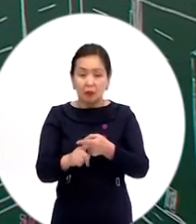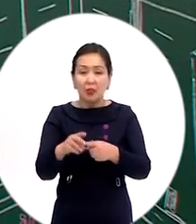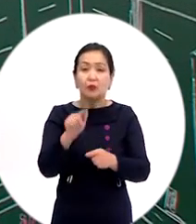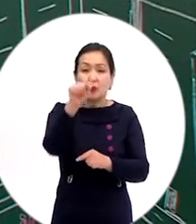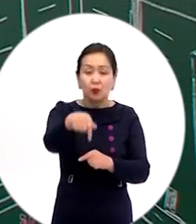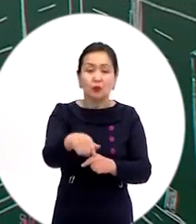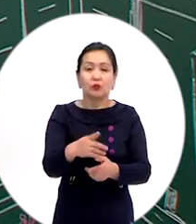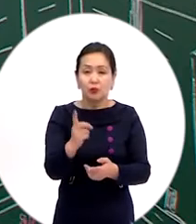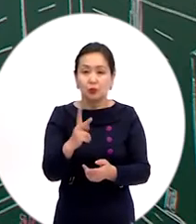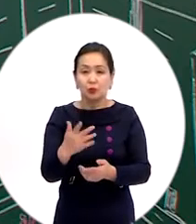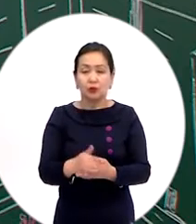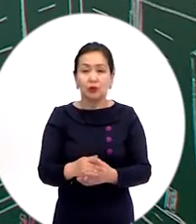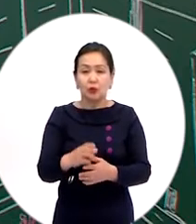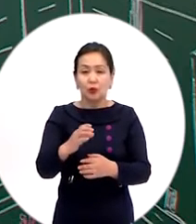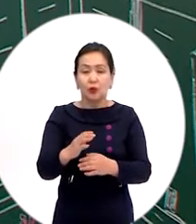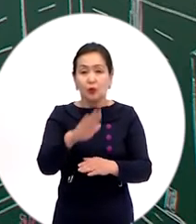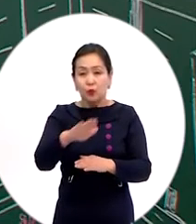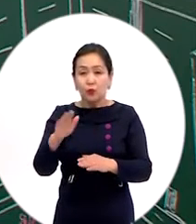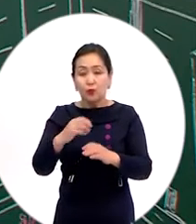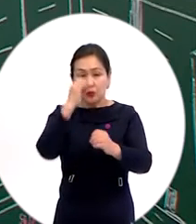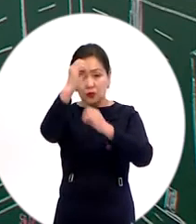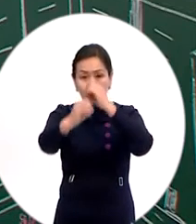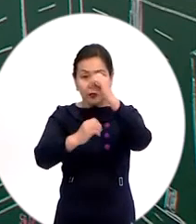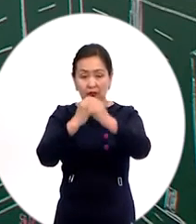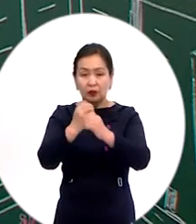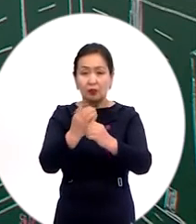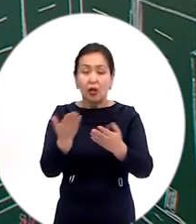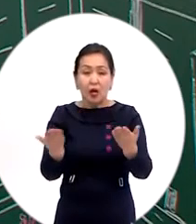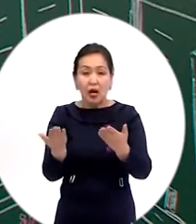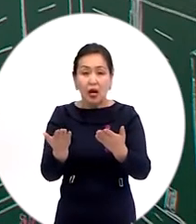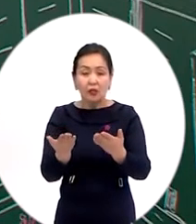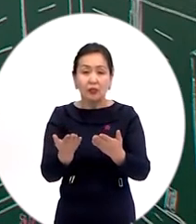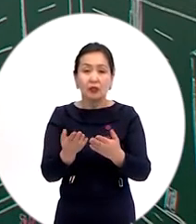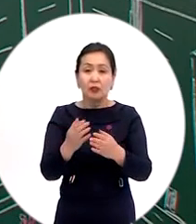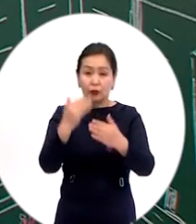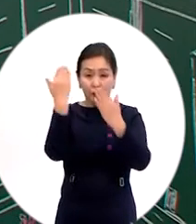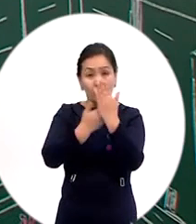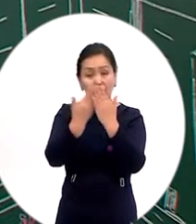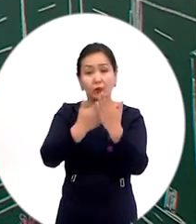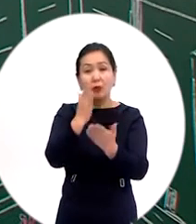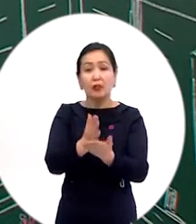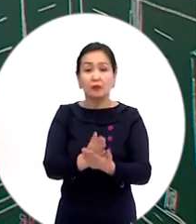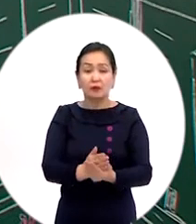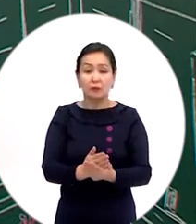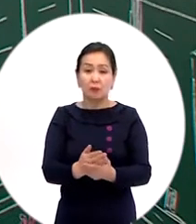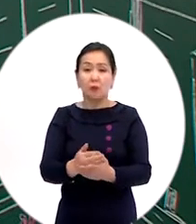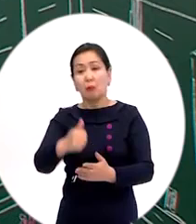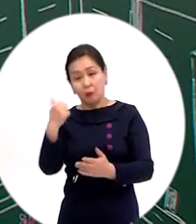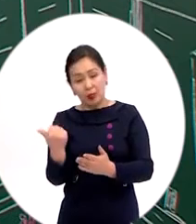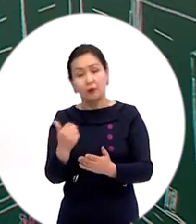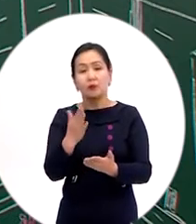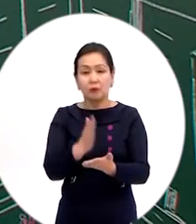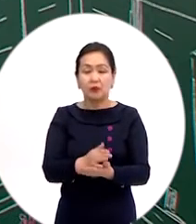зүгт. Хүүхдийн паркийн аль талд кино театр байсан билээ? Баруун